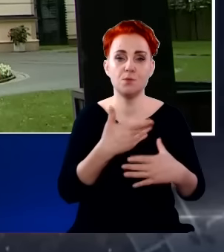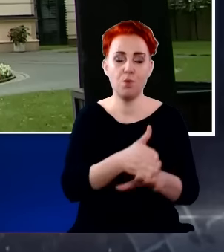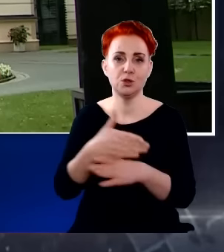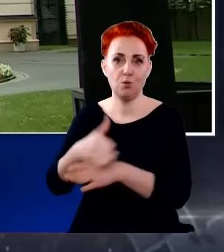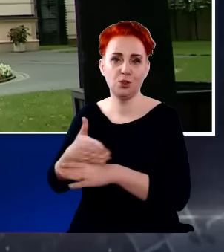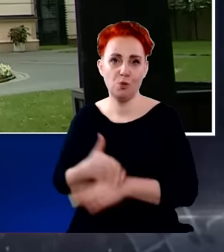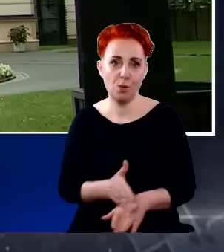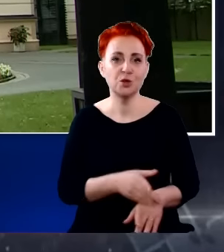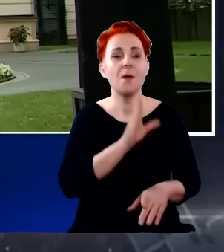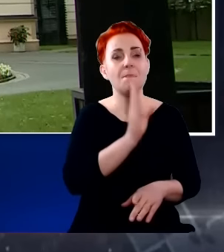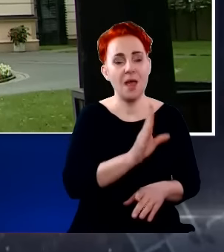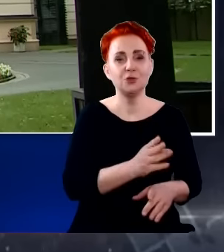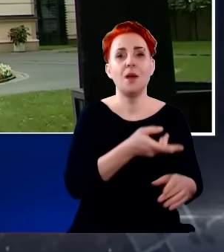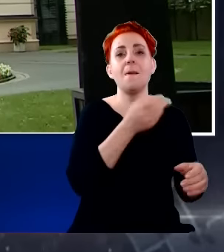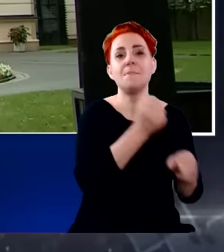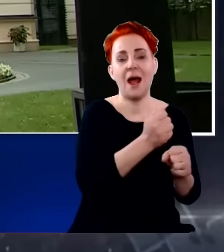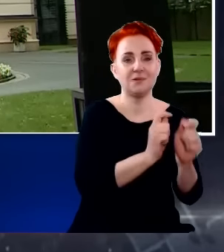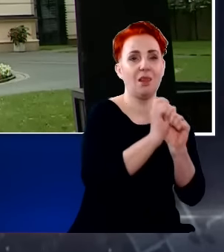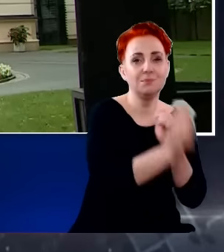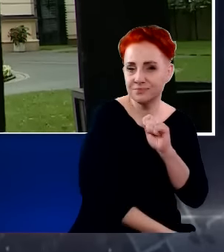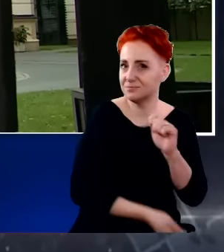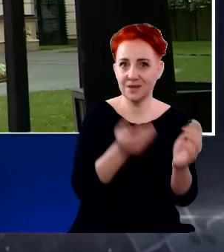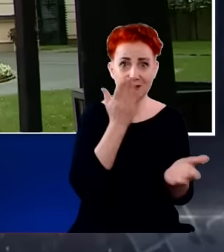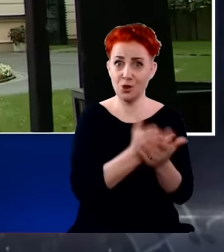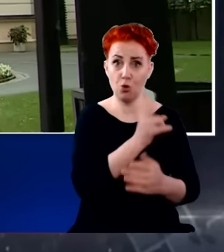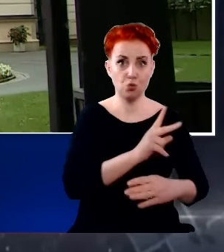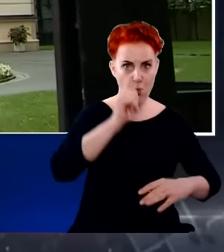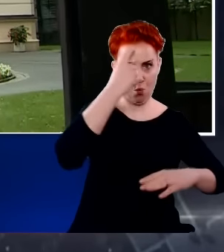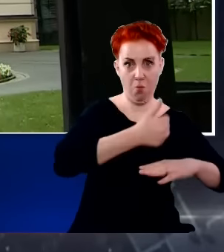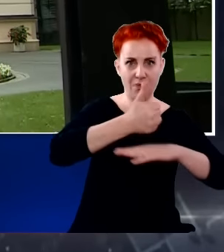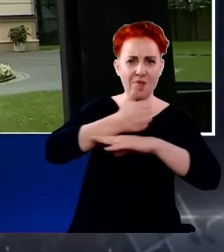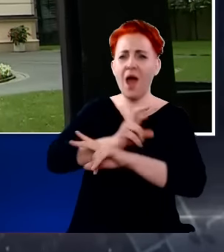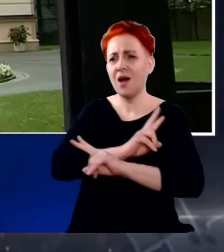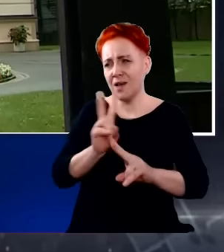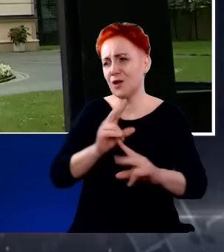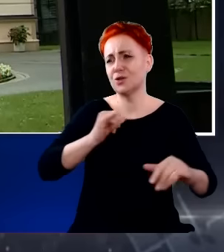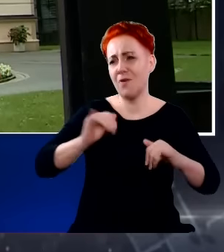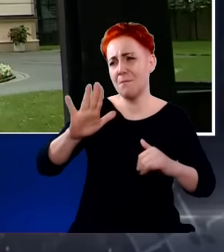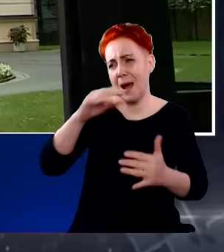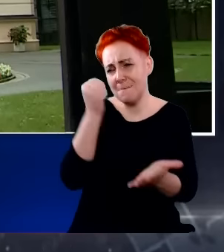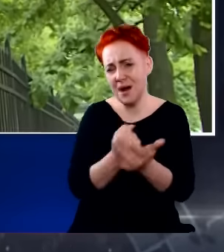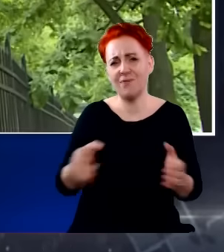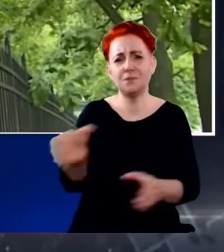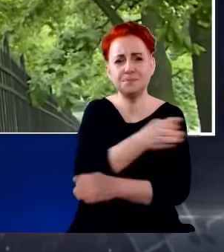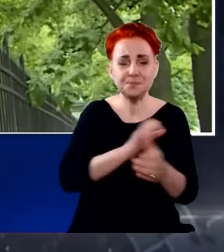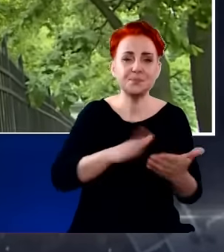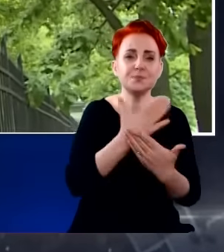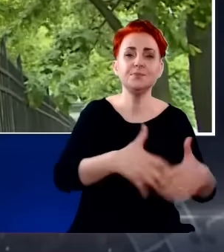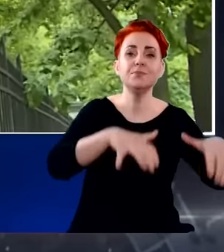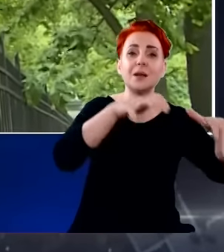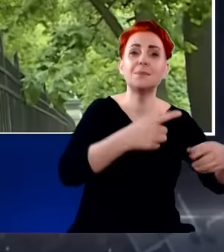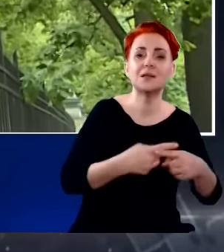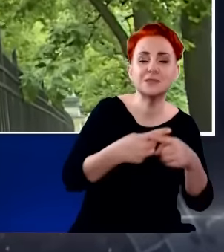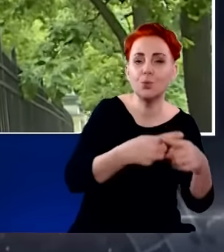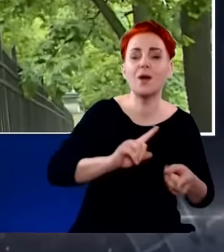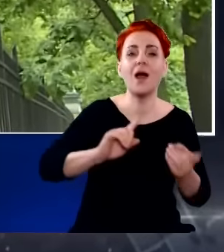się zwolnienia z pracy nie tylko tych funkcyjnych, które każda władza ma prawo zmieniać. Chodzi mi o prezesów spółek czy o rady nadzorcze. To jest zupełnie